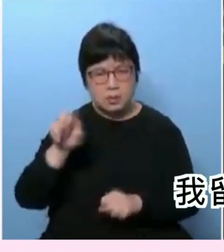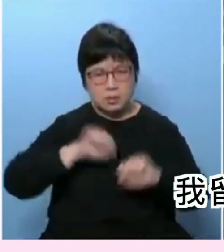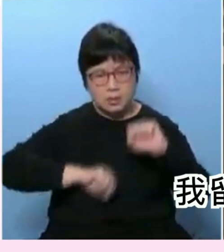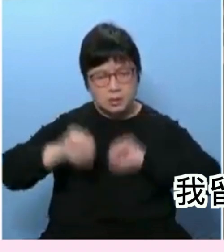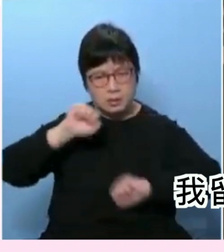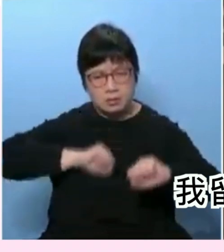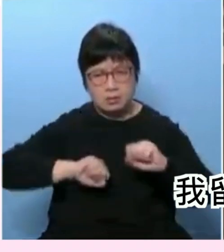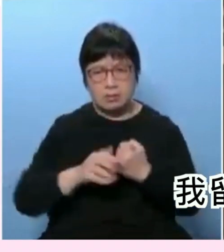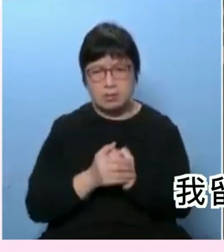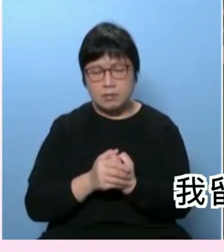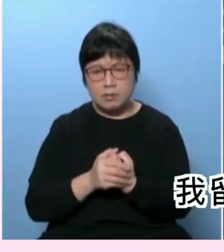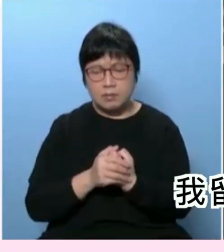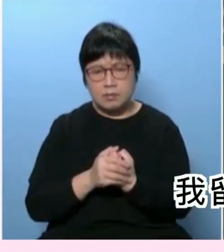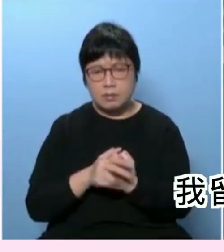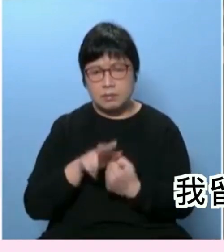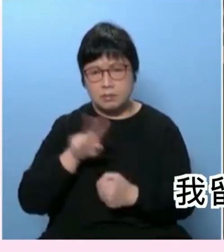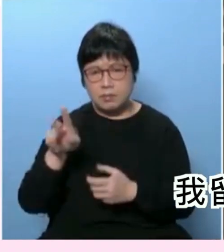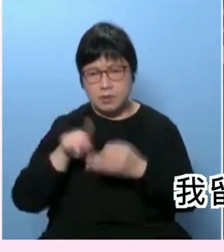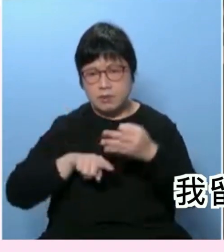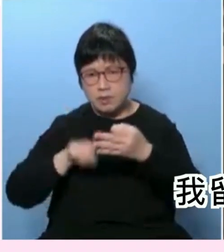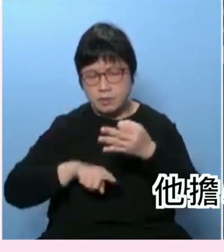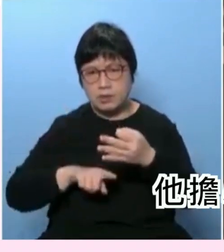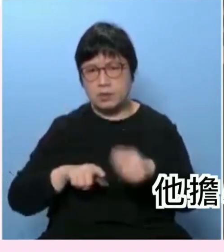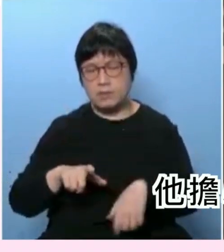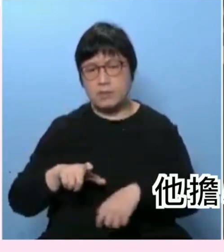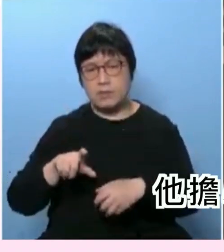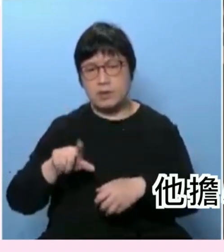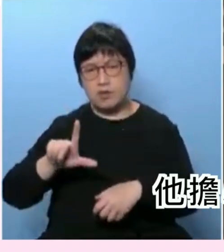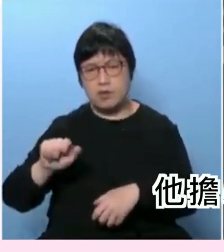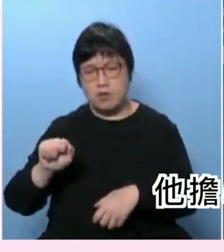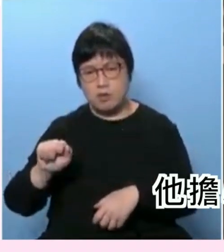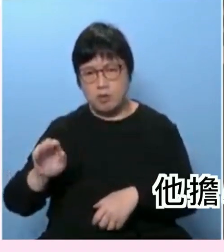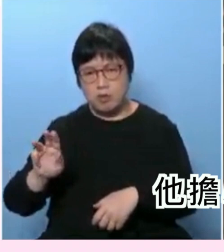啲譬如話我哋嘅羅志光局長啦。咁佢批